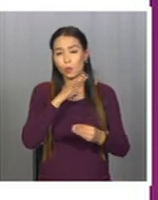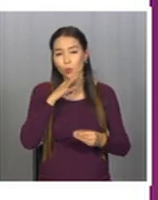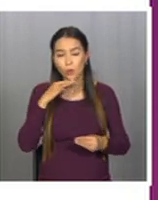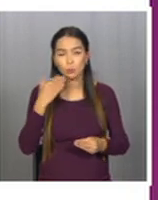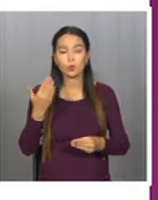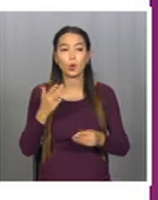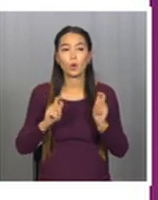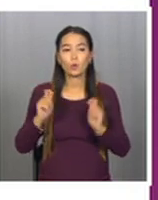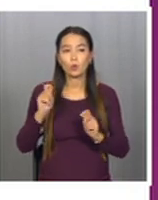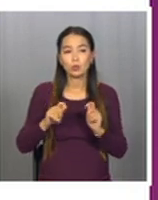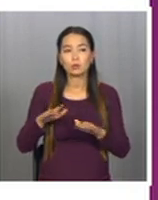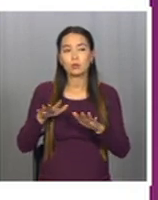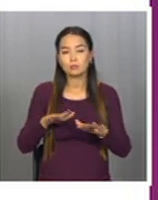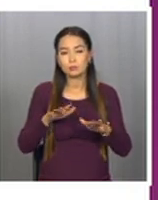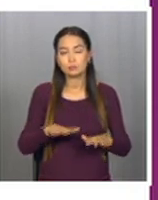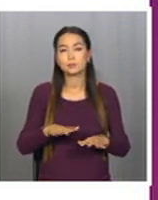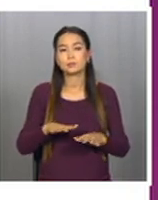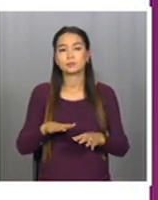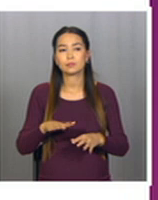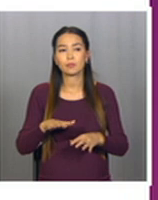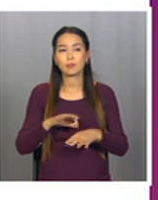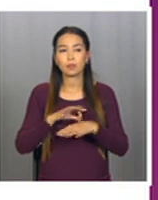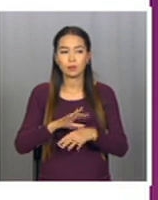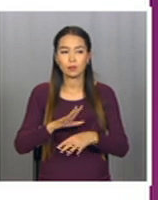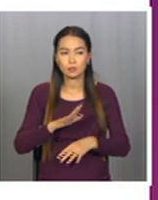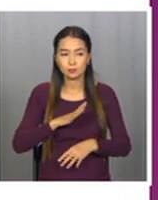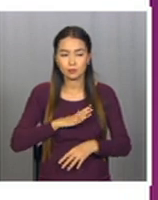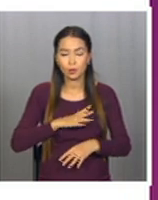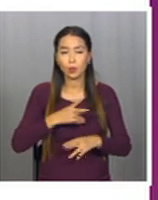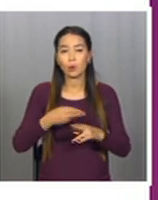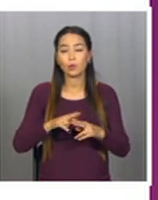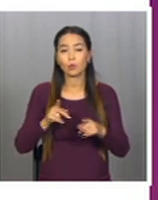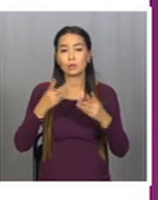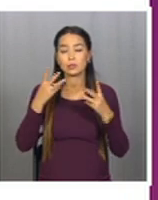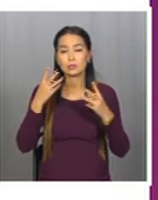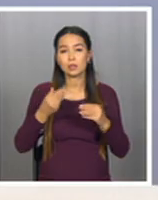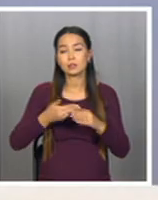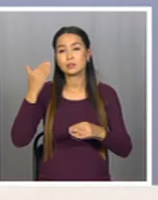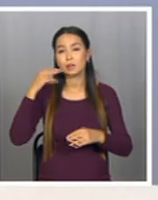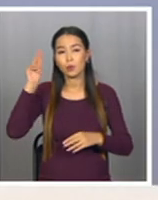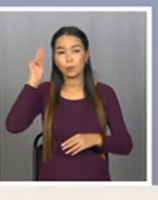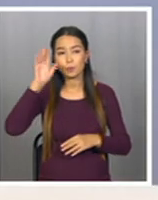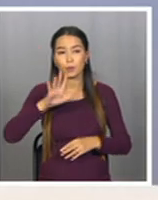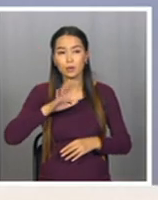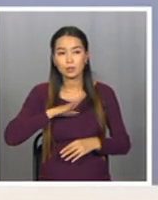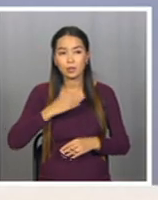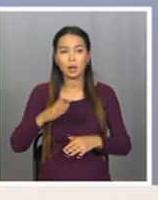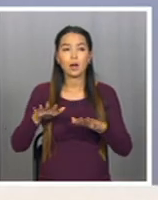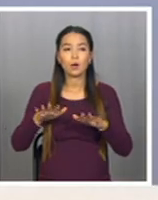көшпелілер отырықшылыққа ауыса бастады. Біз өткен сабақта сіздермен